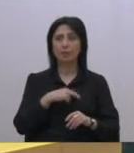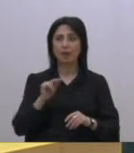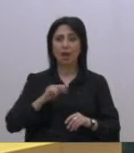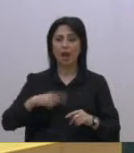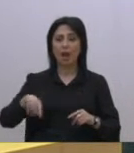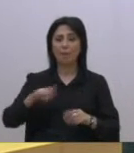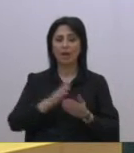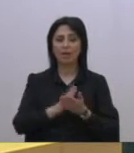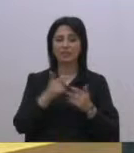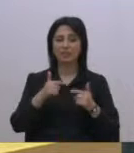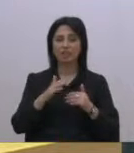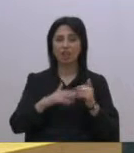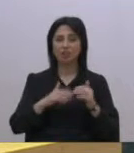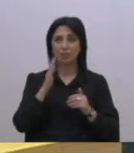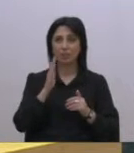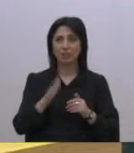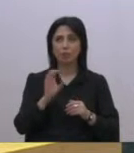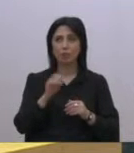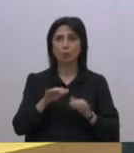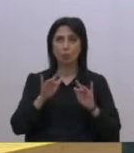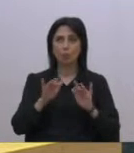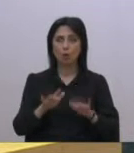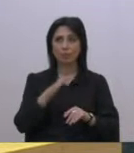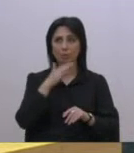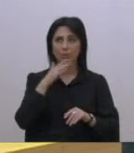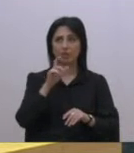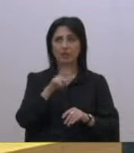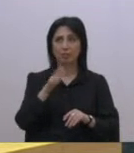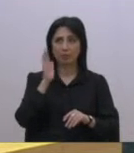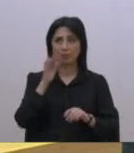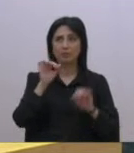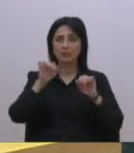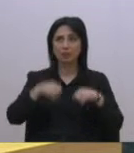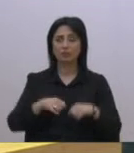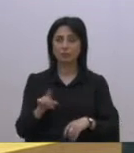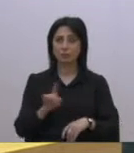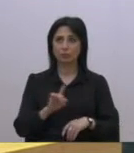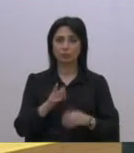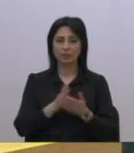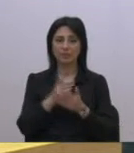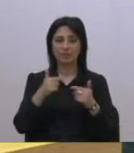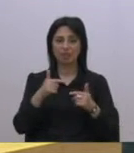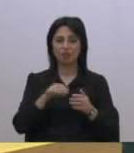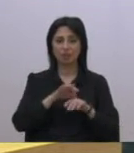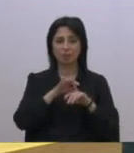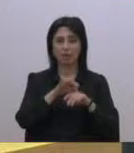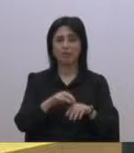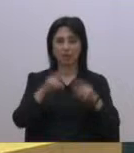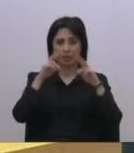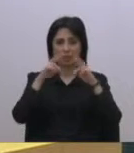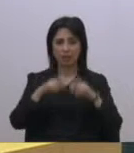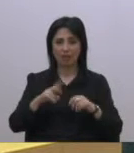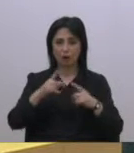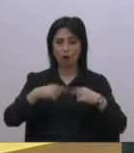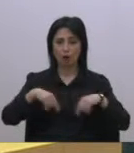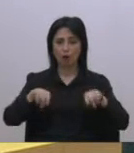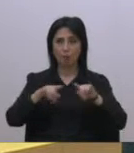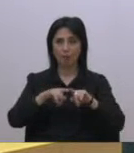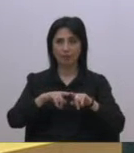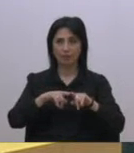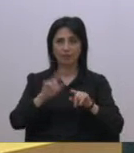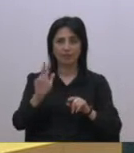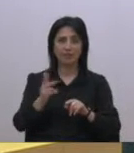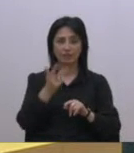აპარატში სტაჟირება გახდება კიდევ უფრო მოქნილი და ბევრ ადამიანს ექნება საშუალება, რომ სტაჟირება გაიაროს, განვიხილოთ კომიტეტებზე